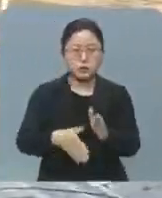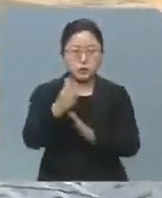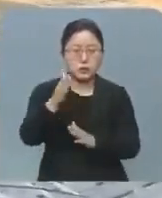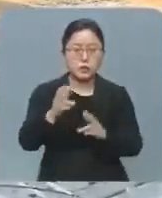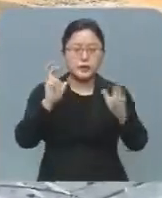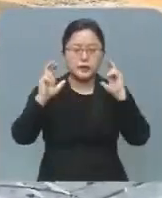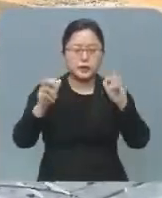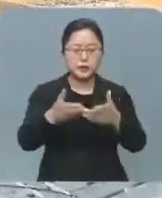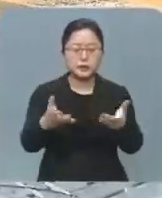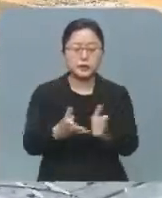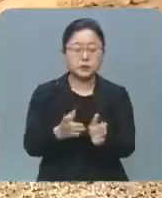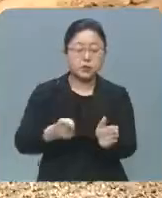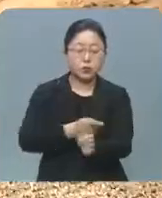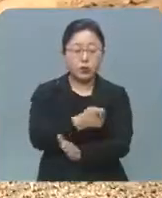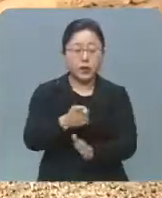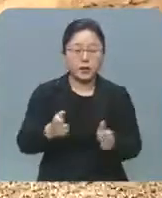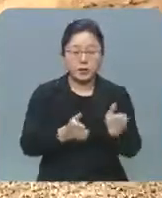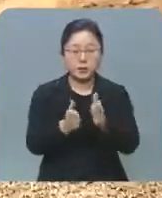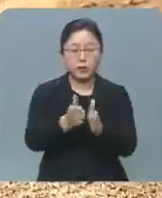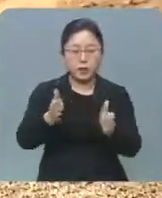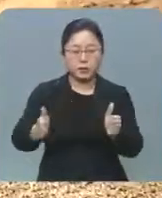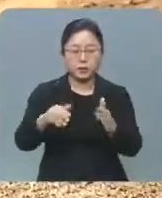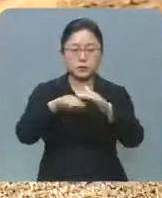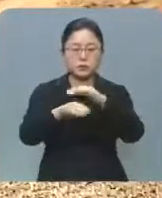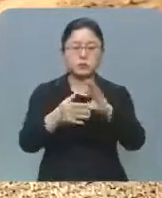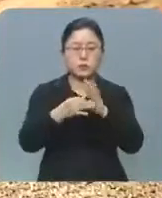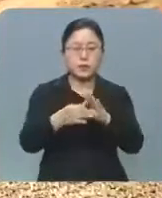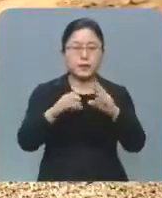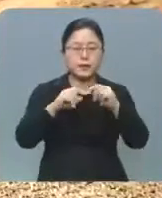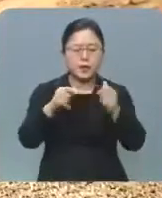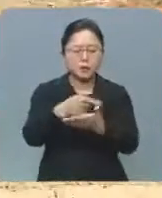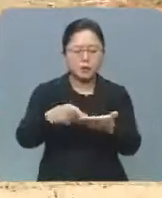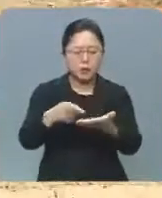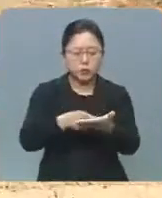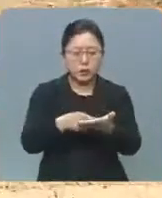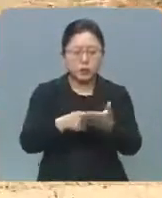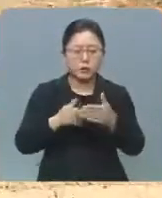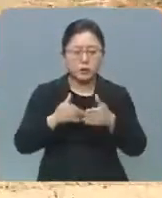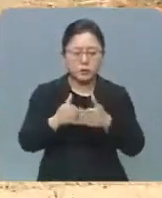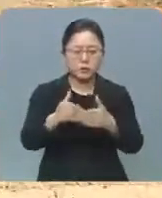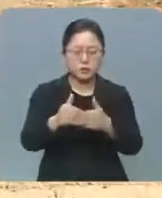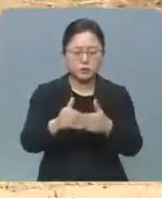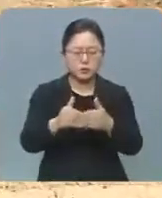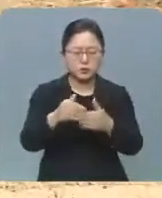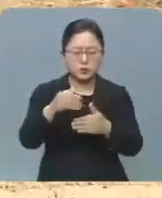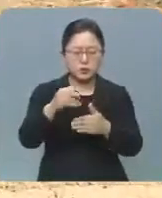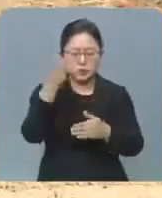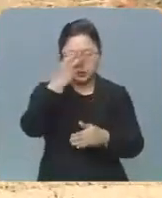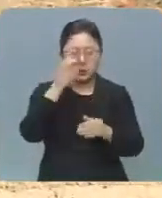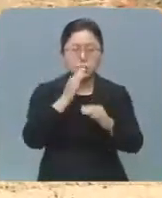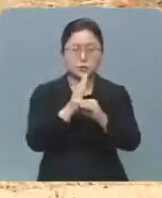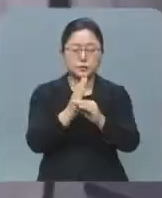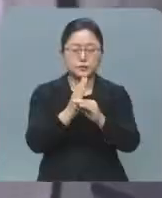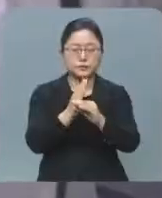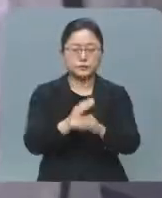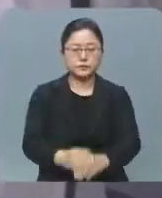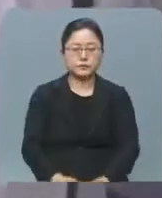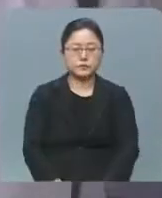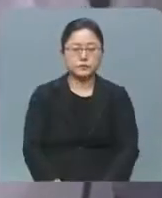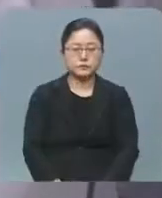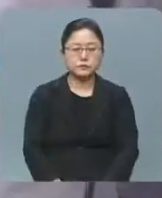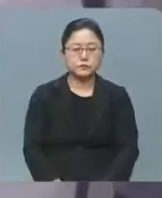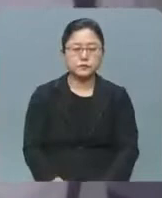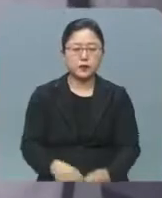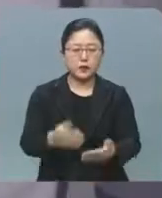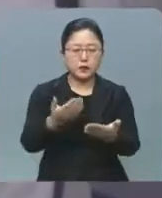발주한 산업단지 외곽도로 확장 공사와 관련해 토지 보상이 이루어진 과정을 들여다보고 있는 것으로 전해졌습니다. 아주 목록을